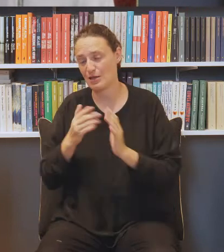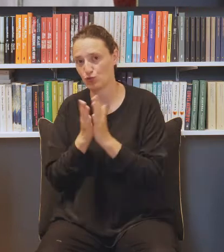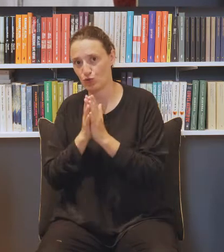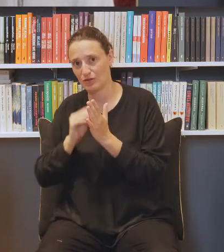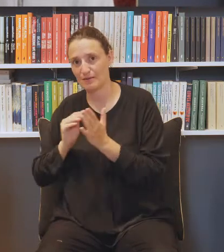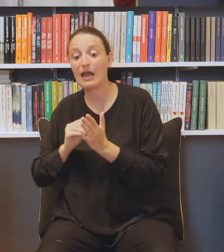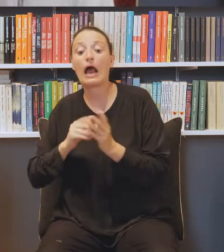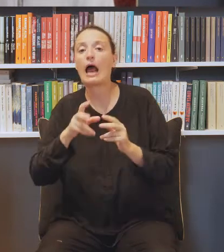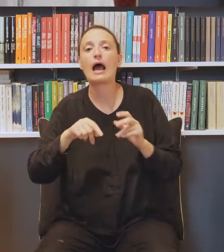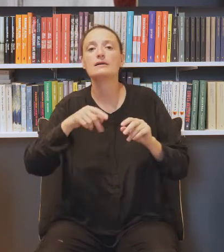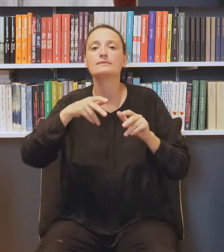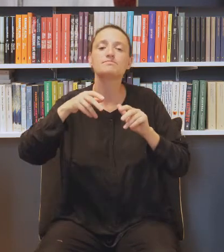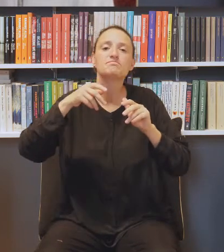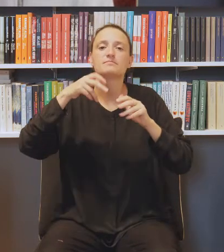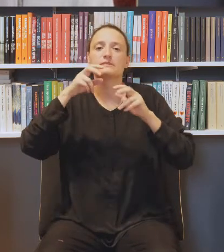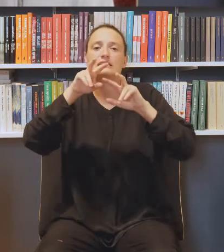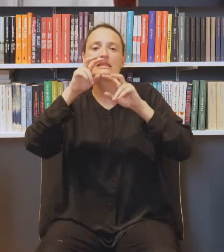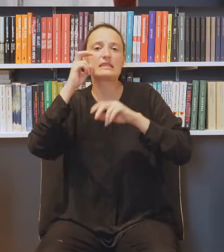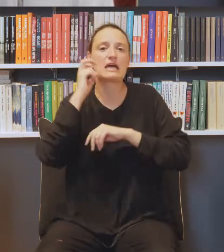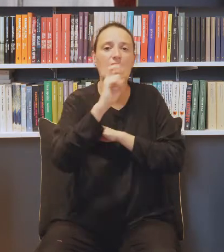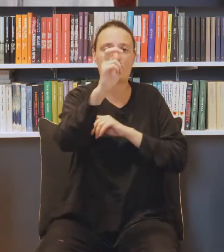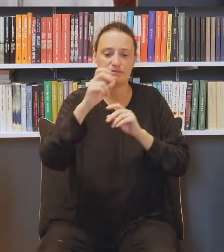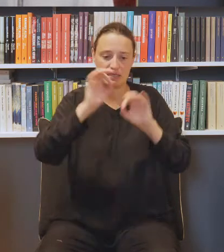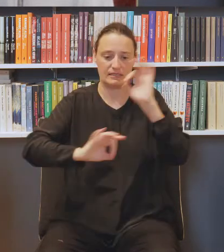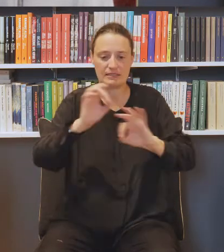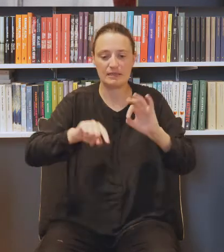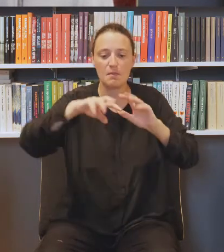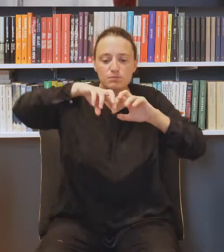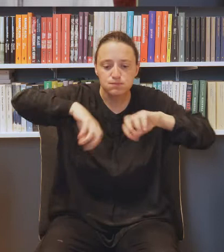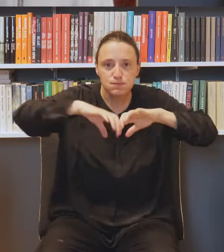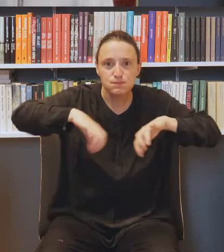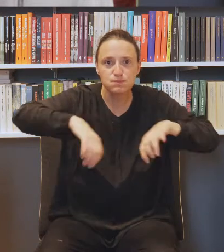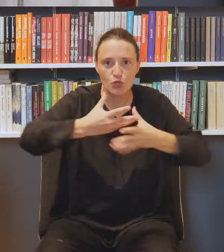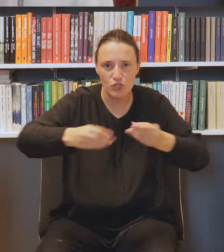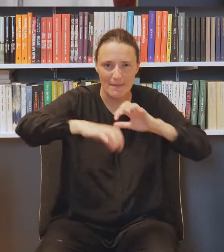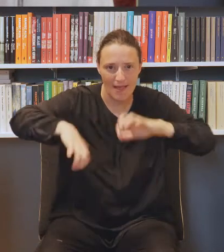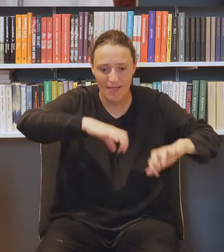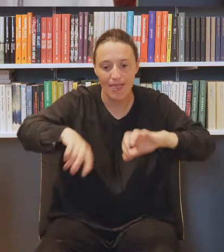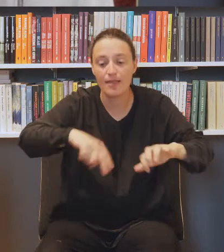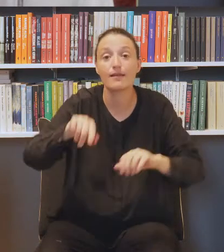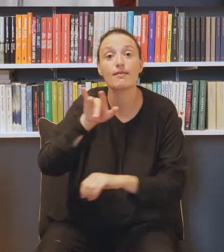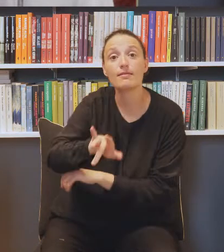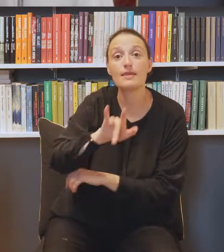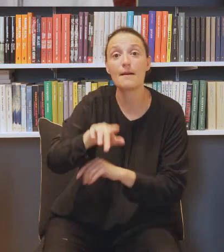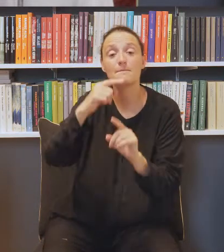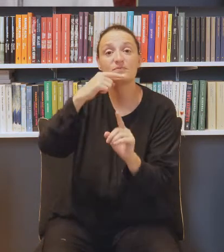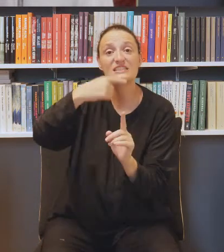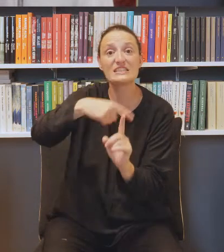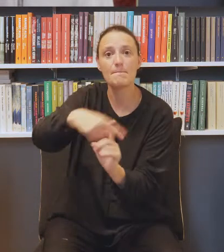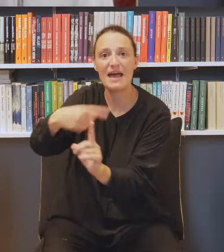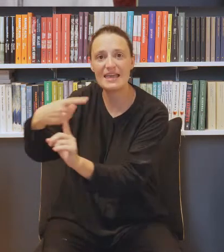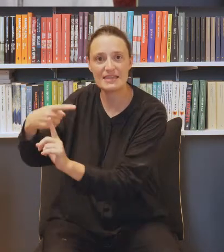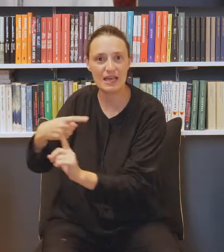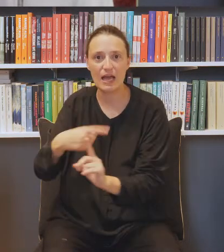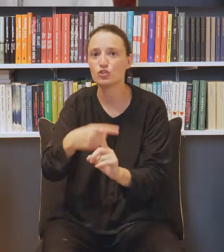pod ulicą, w okolicach tego kościoła, cmentarz z XIX wieku. I po prostu na środku ulicy zdjęli